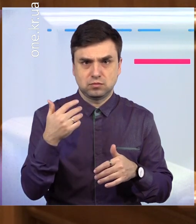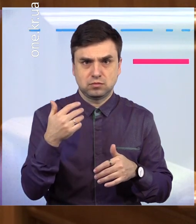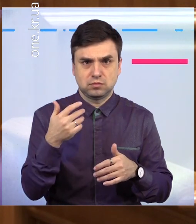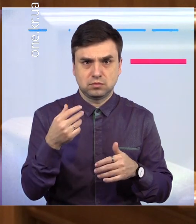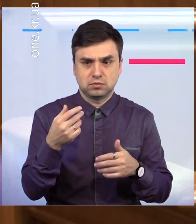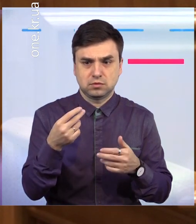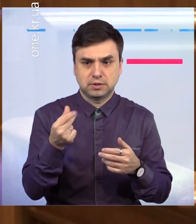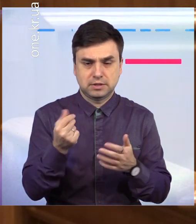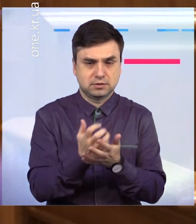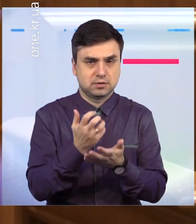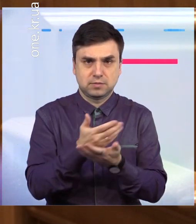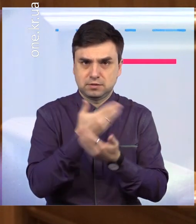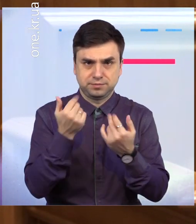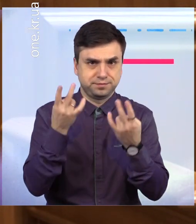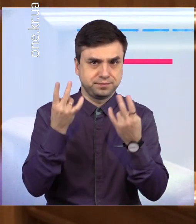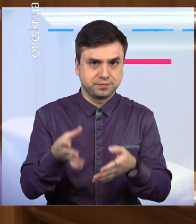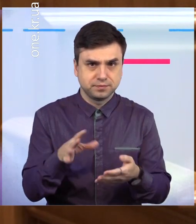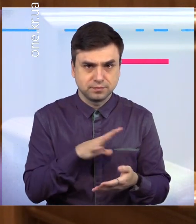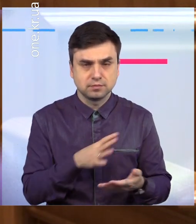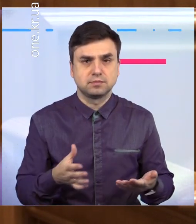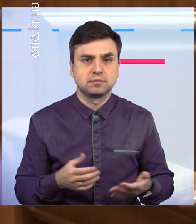собственники. Кроме этого, более